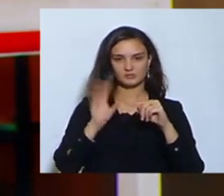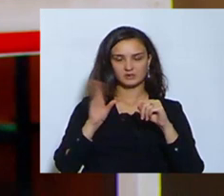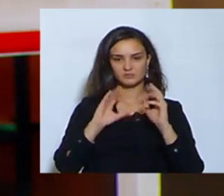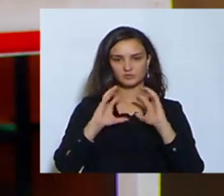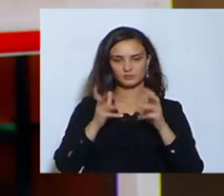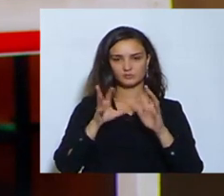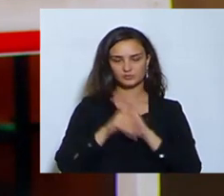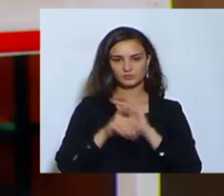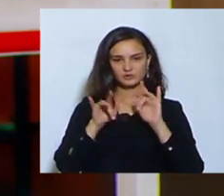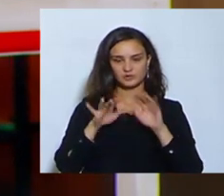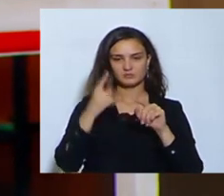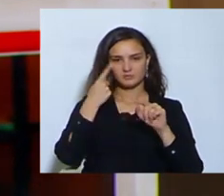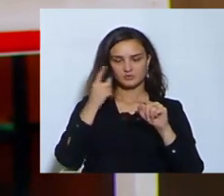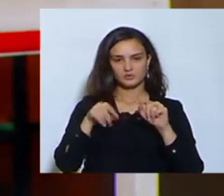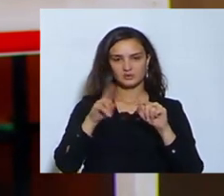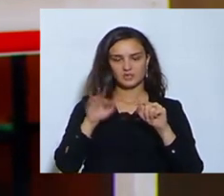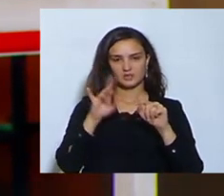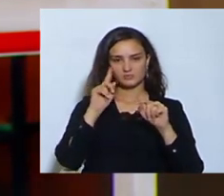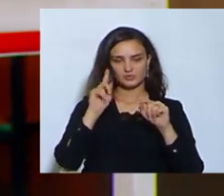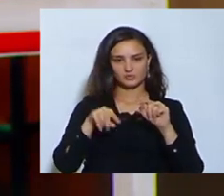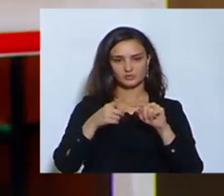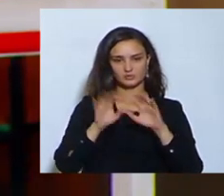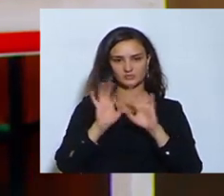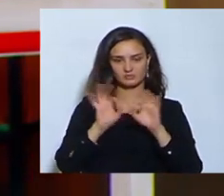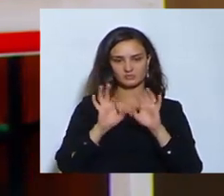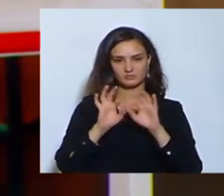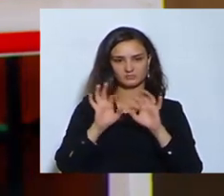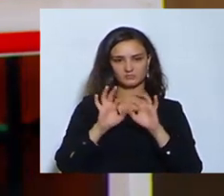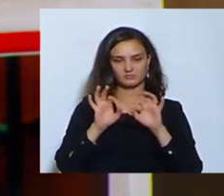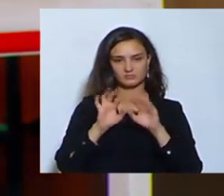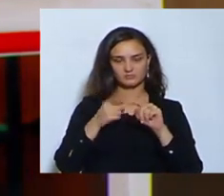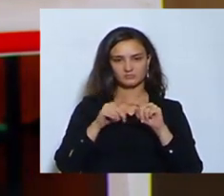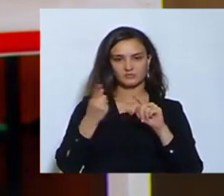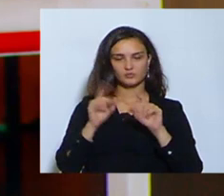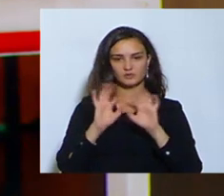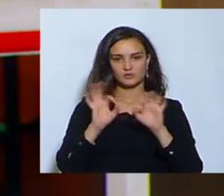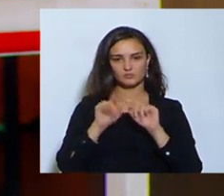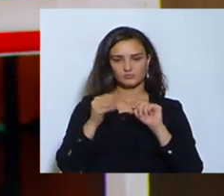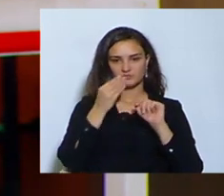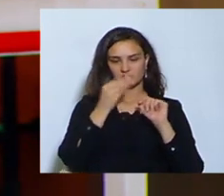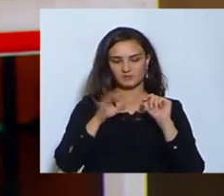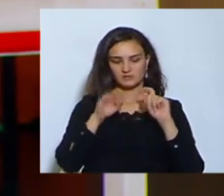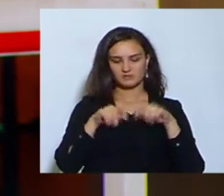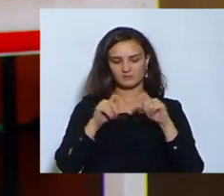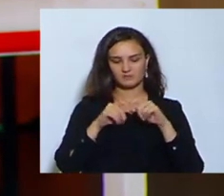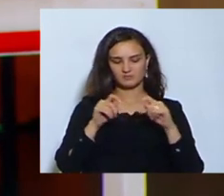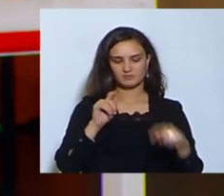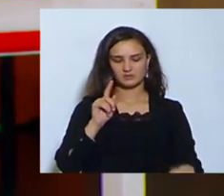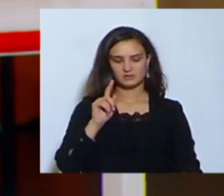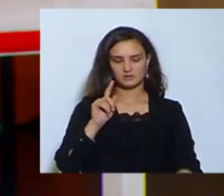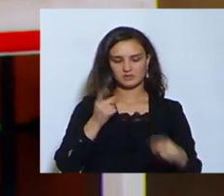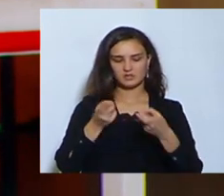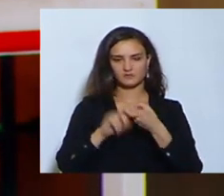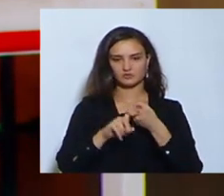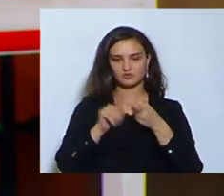მსოფლიოში საქმის მცოდნე და არამცოდნე საუბრობს ფსიქიკურ ჯანმრთელობაზე, თქვენ რატო საუბრობთ კვების დარღვევებზე? რა